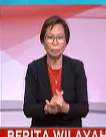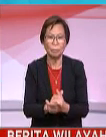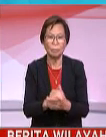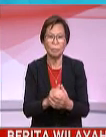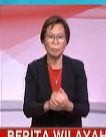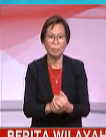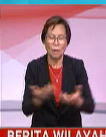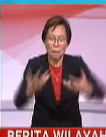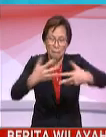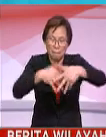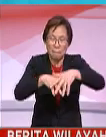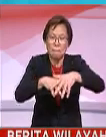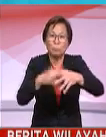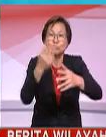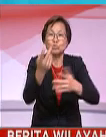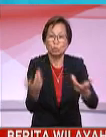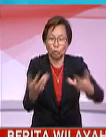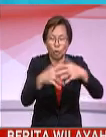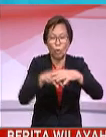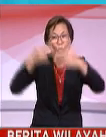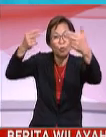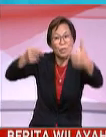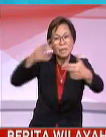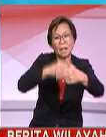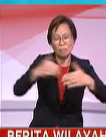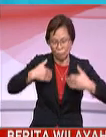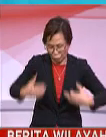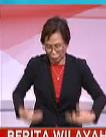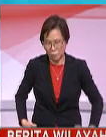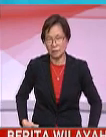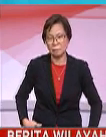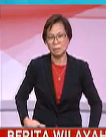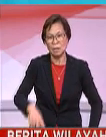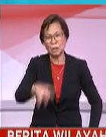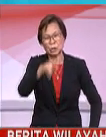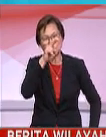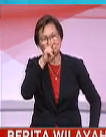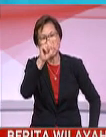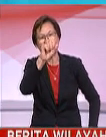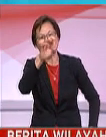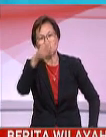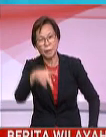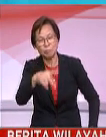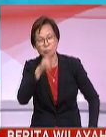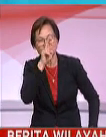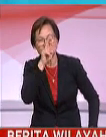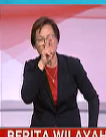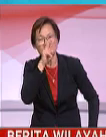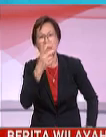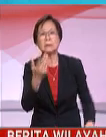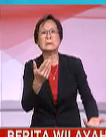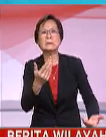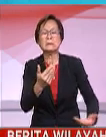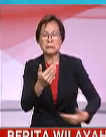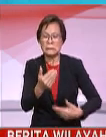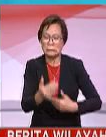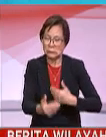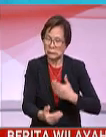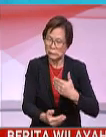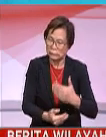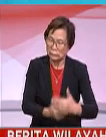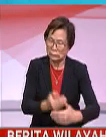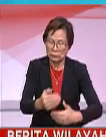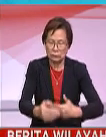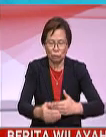a combination of both, virtual and physical, with strict SOPs, are the way to go forward, as